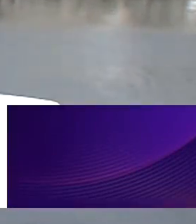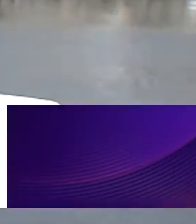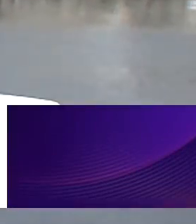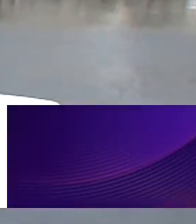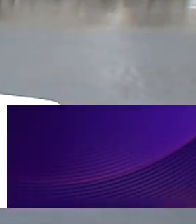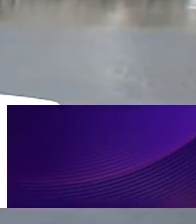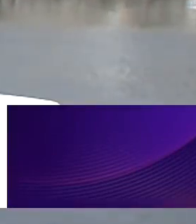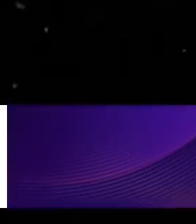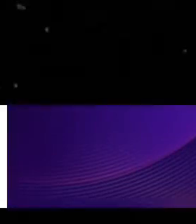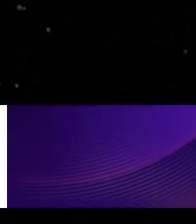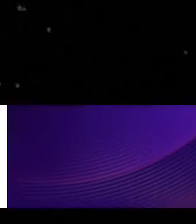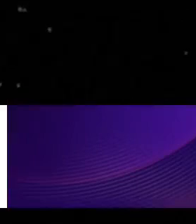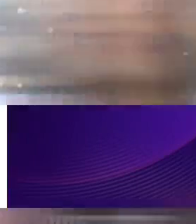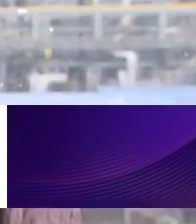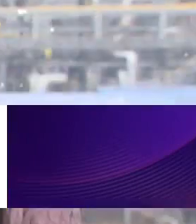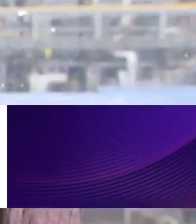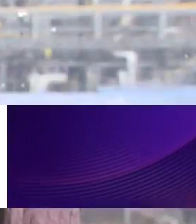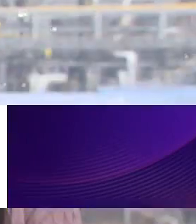해줬으면 좋겠습니다.